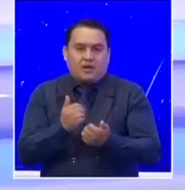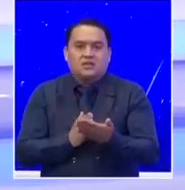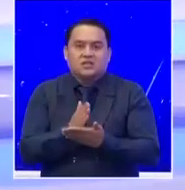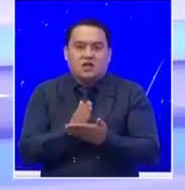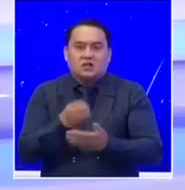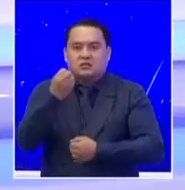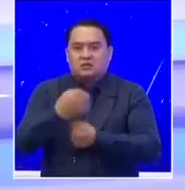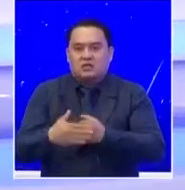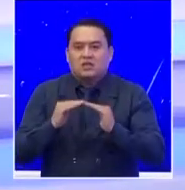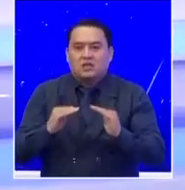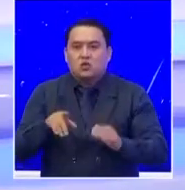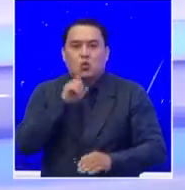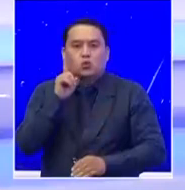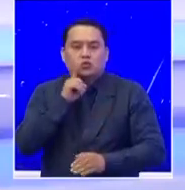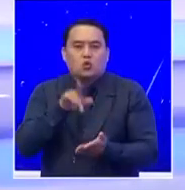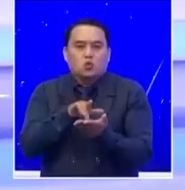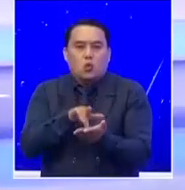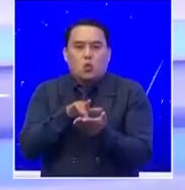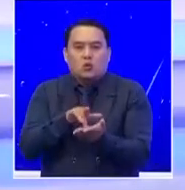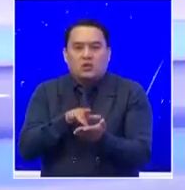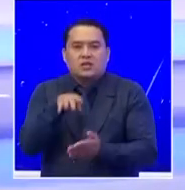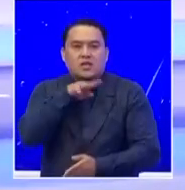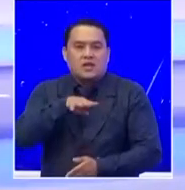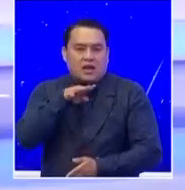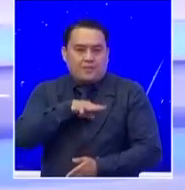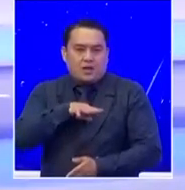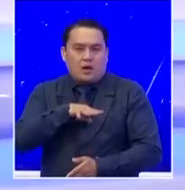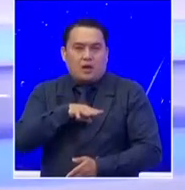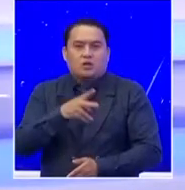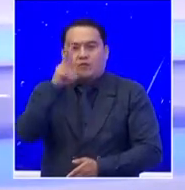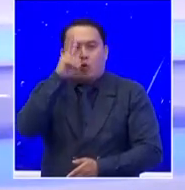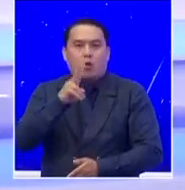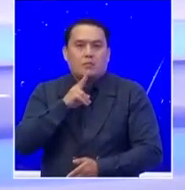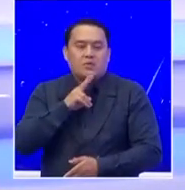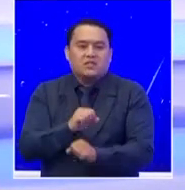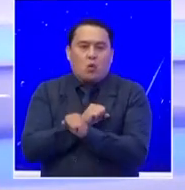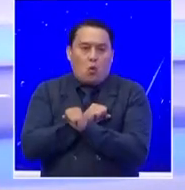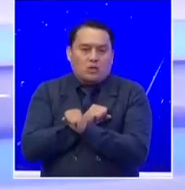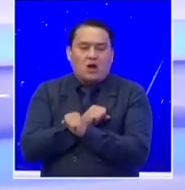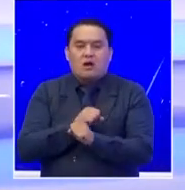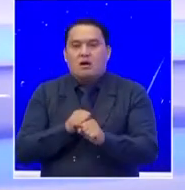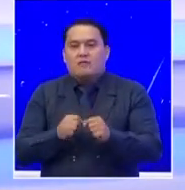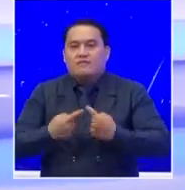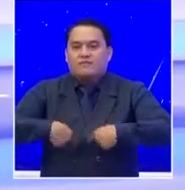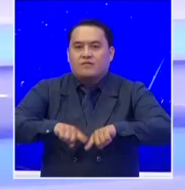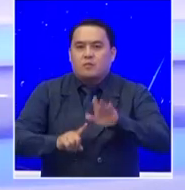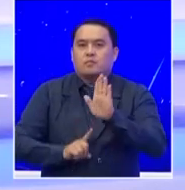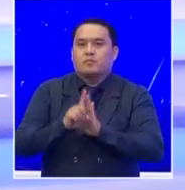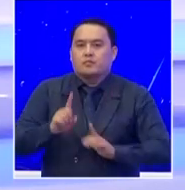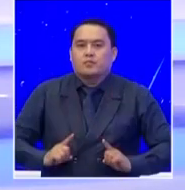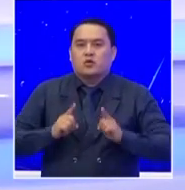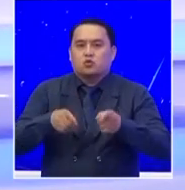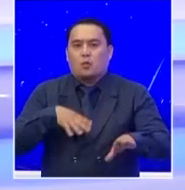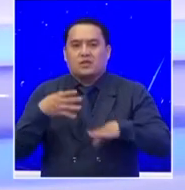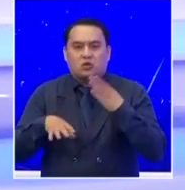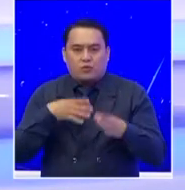этом заслуга Центра детско-юношеского туризма и краеведения Текели. После 2-месячного перерыва воспитанники организации снова приступили к